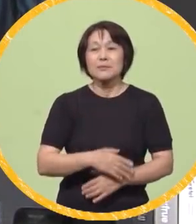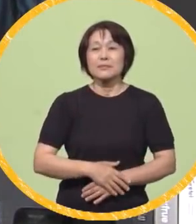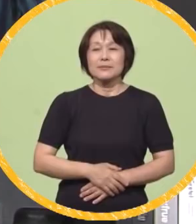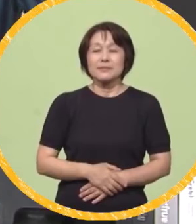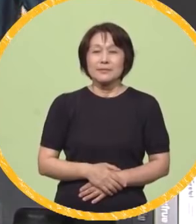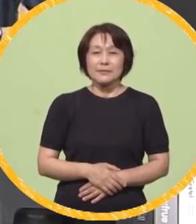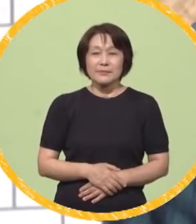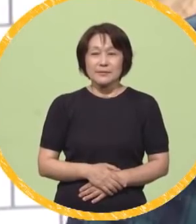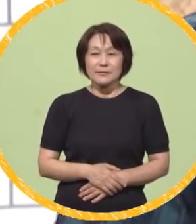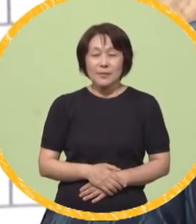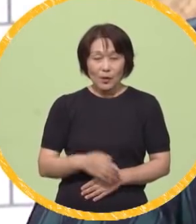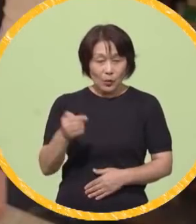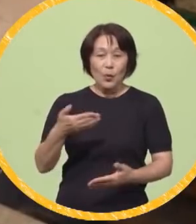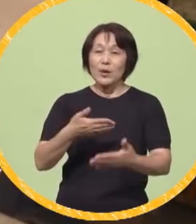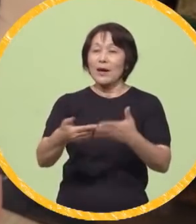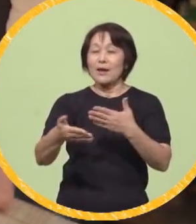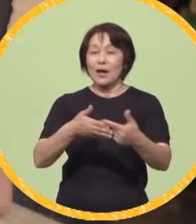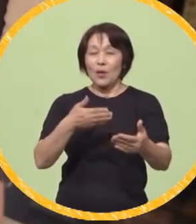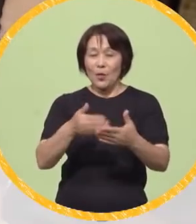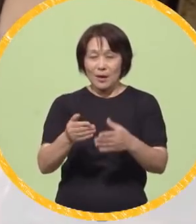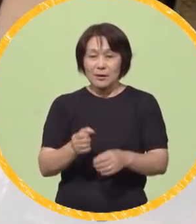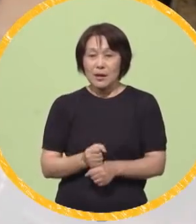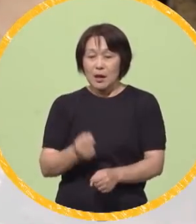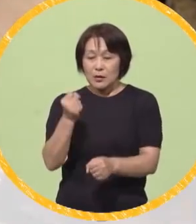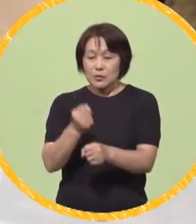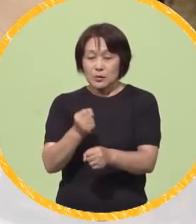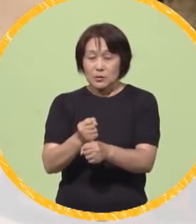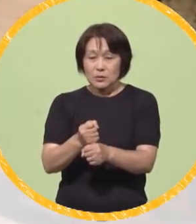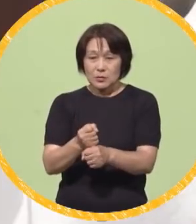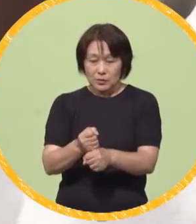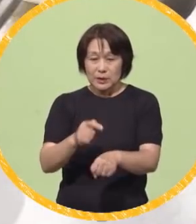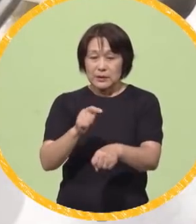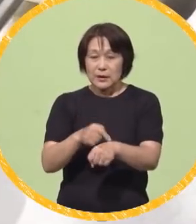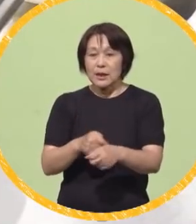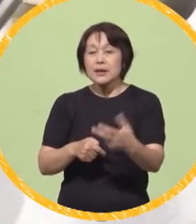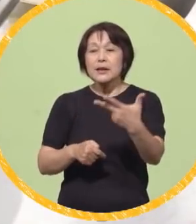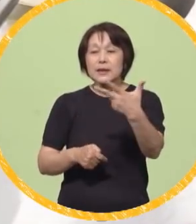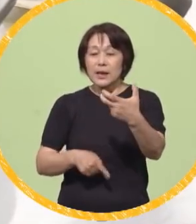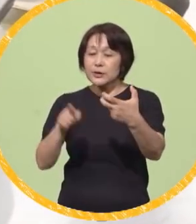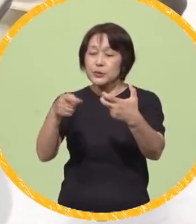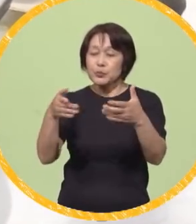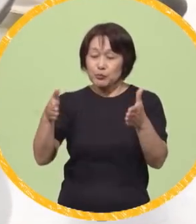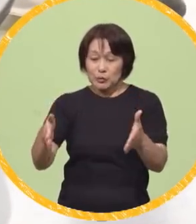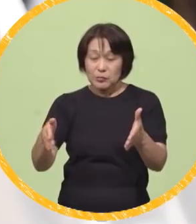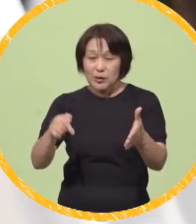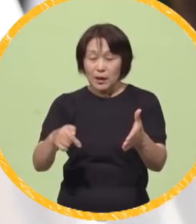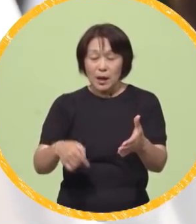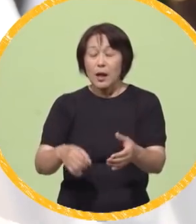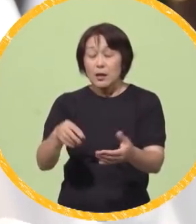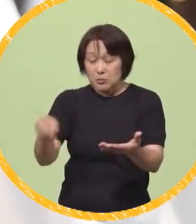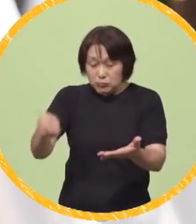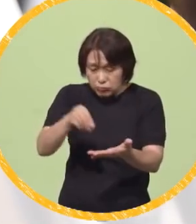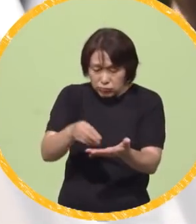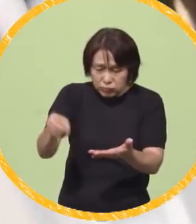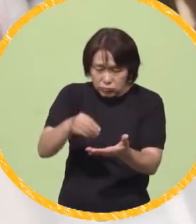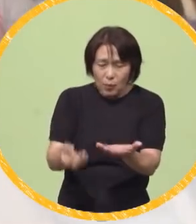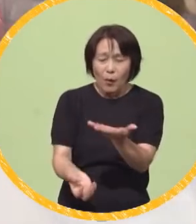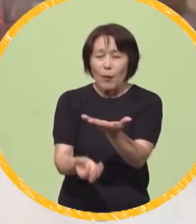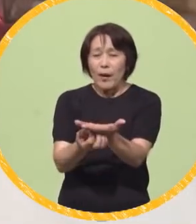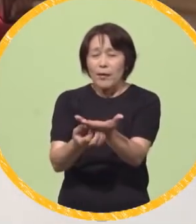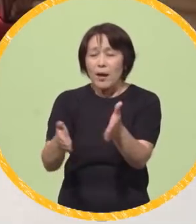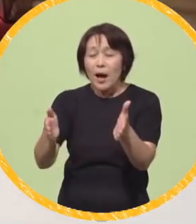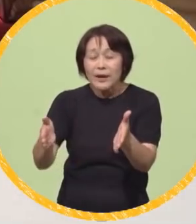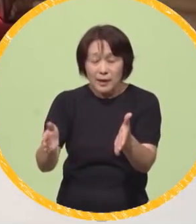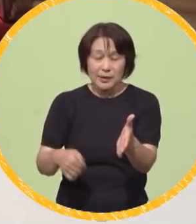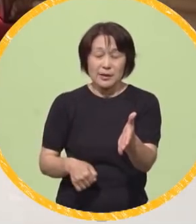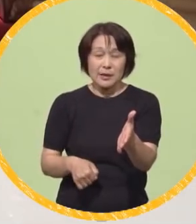あの、ね、この体験はですね、うんうん、あの完成までに70分かかるので、はい、1回体験した後に、うん、あの70分